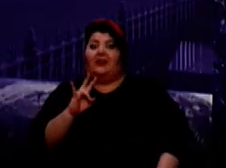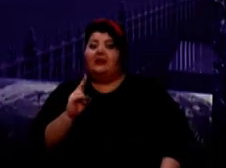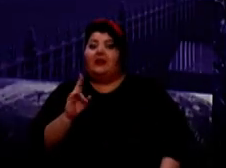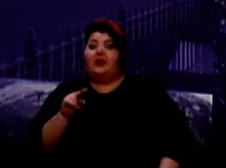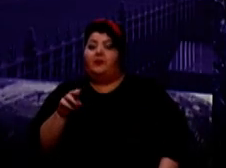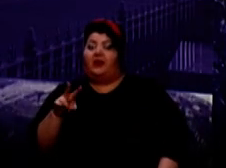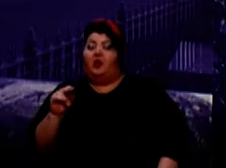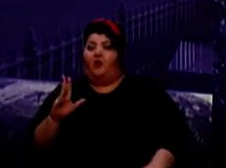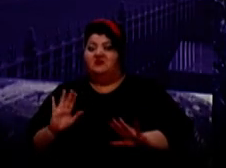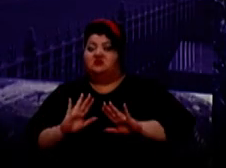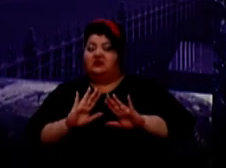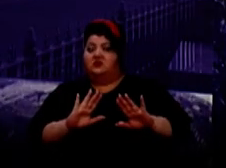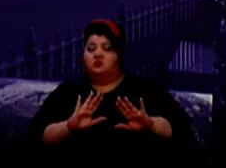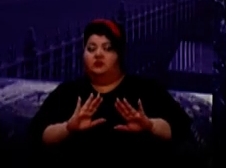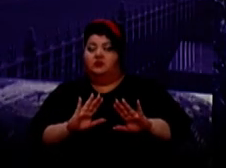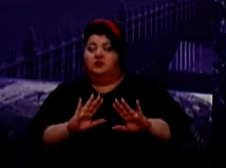заступник. Такого ви звернули,